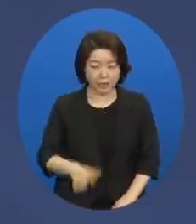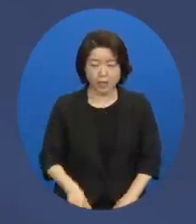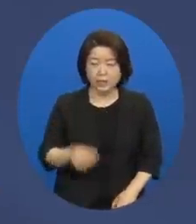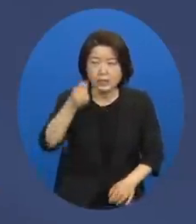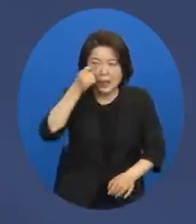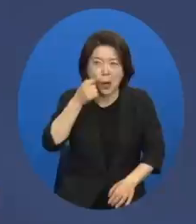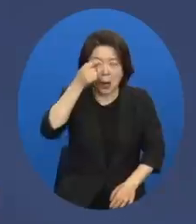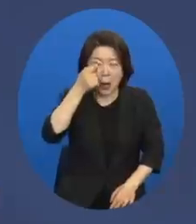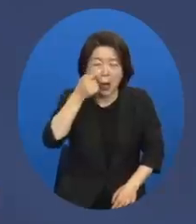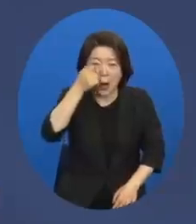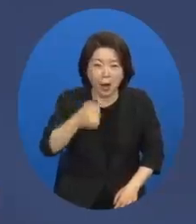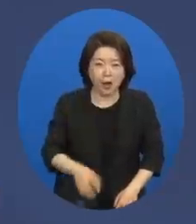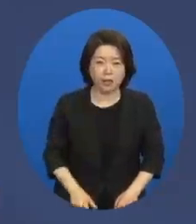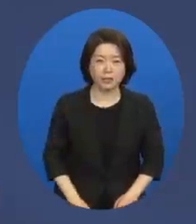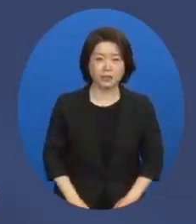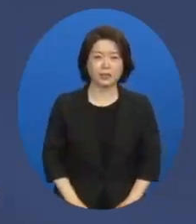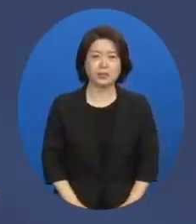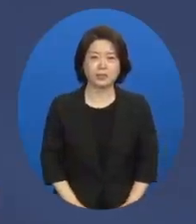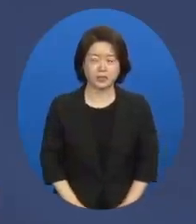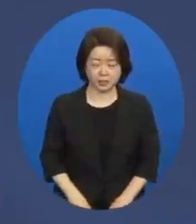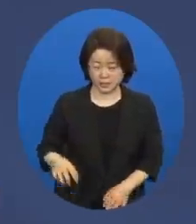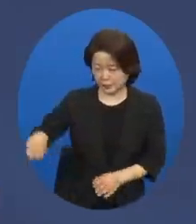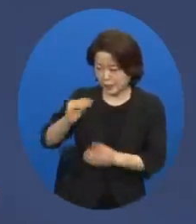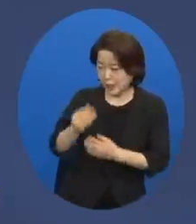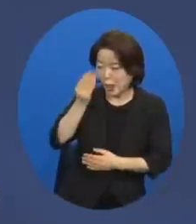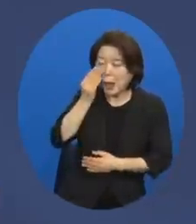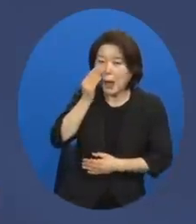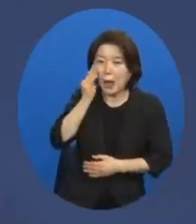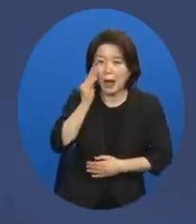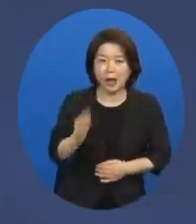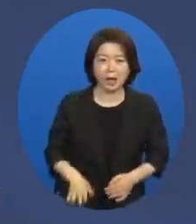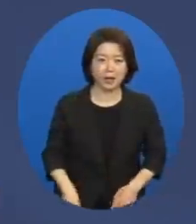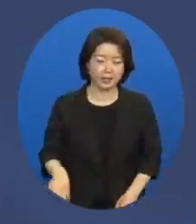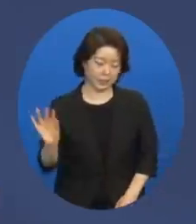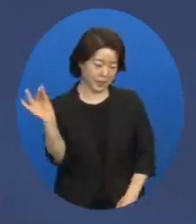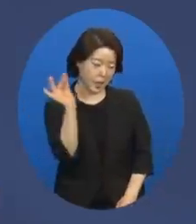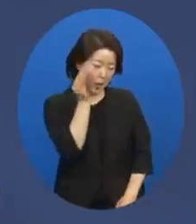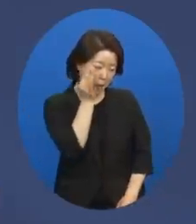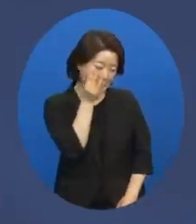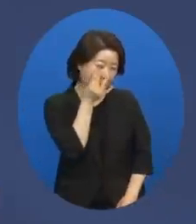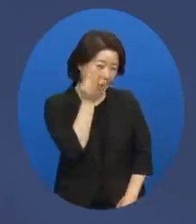나오니까 감당이 안 되니까 이렇게 티슈를 빼가지고 이렇게 해가지고